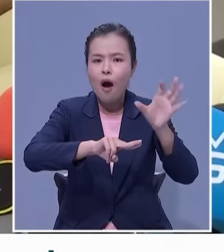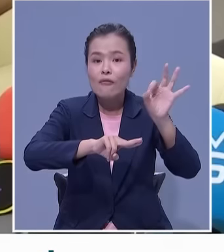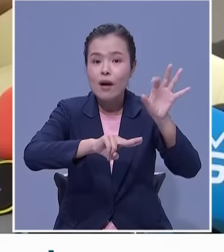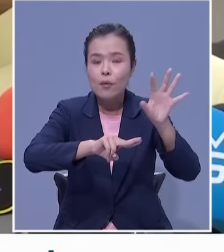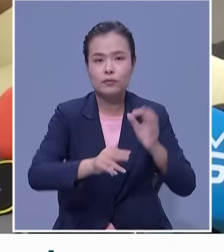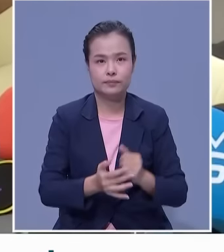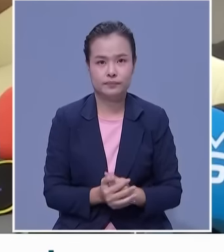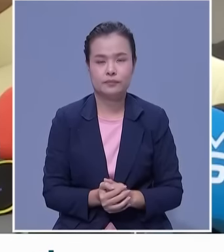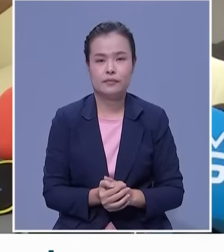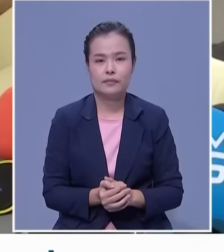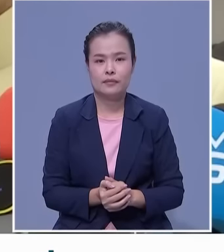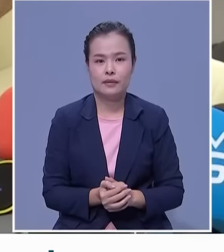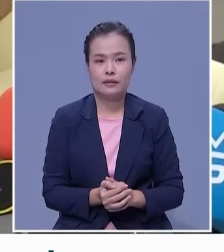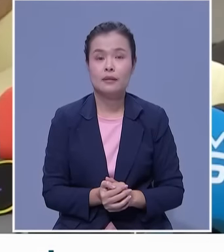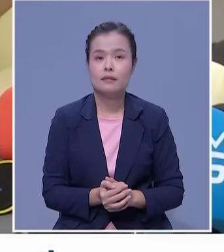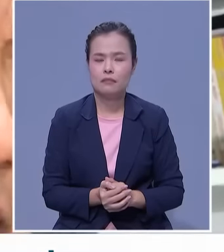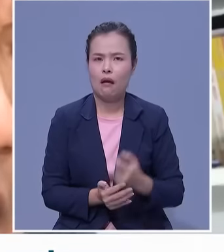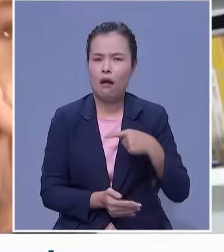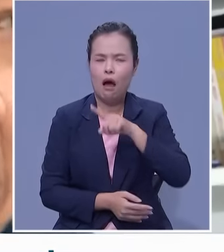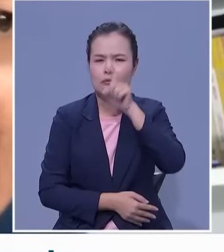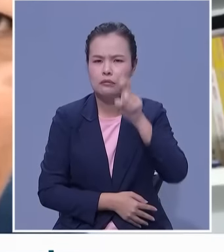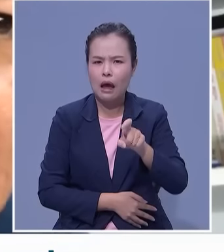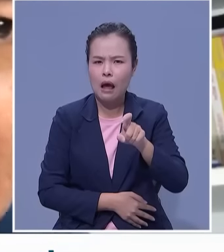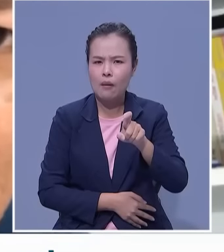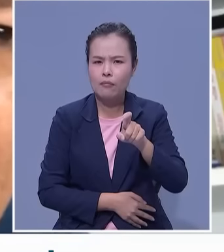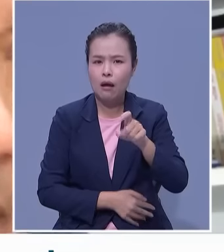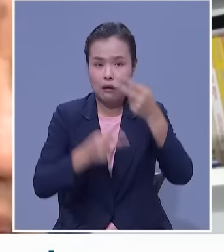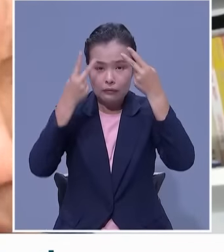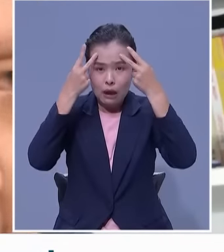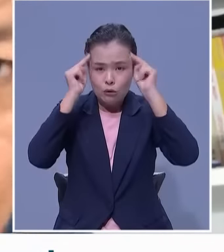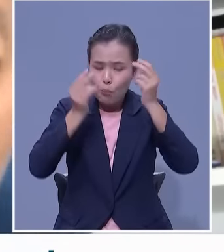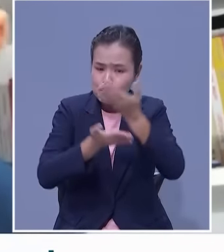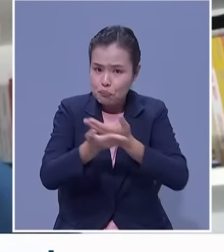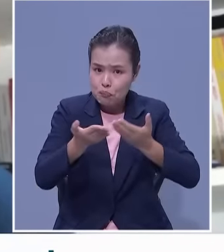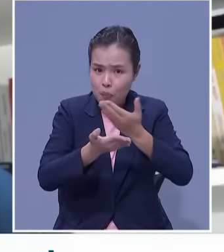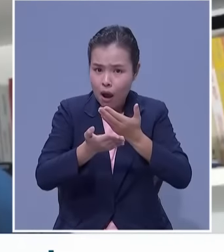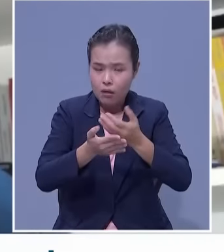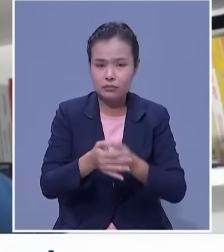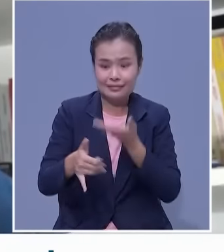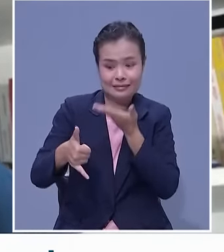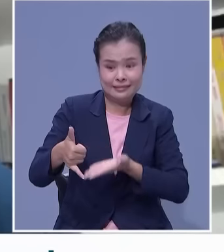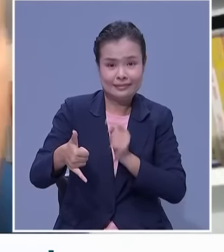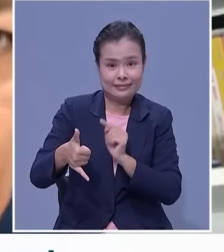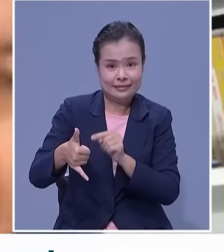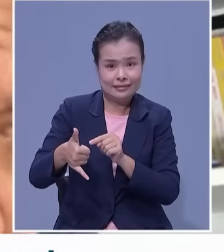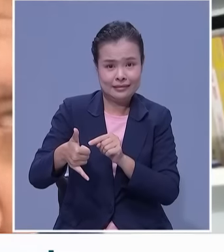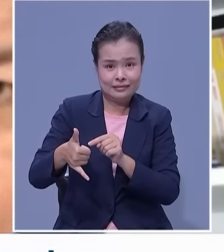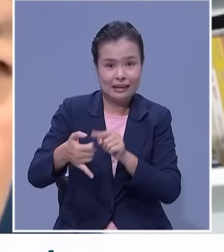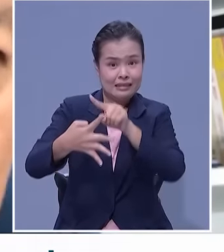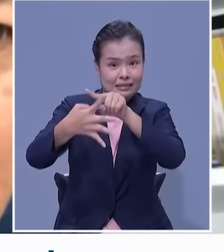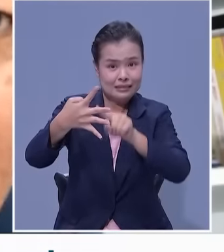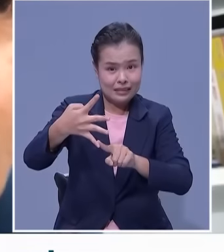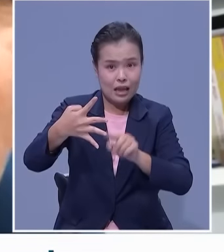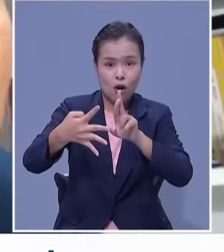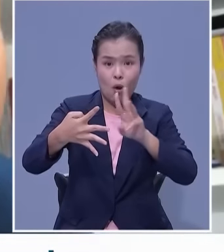ครับนอกจากนี้ทางทนายเดชายังตั้งคำถามเกี่ยวกับดุลพินิจของนายกนะครับว่าจะกล้าตั้งบุคคลที่มีลักษณะเหล่านี้เป็น